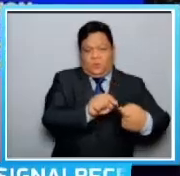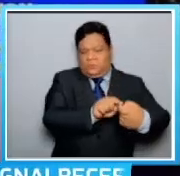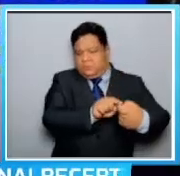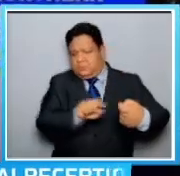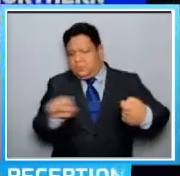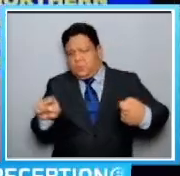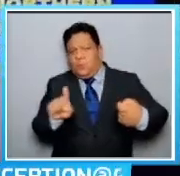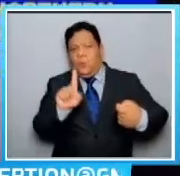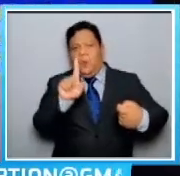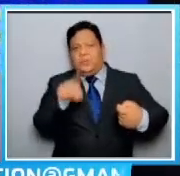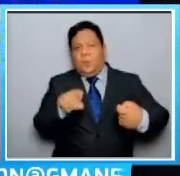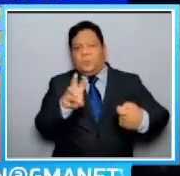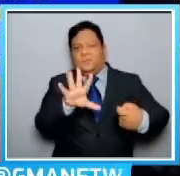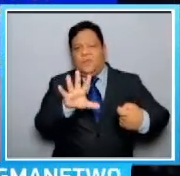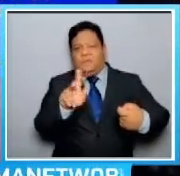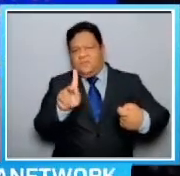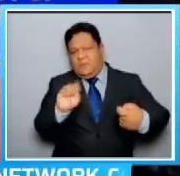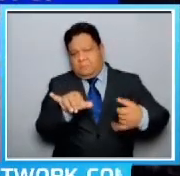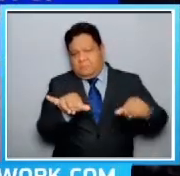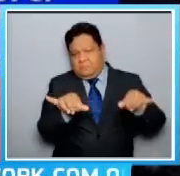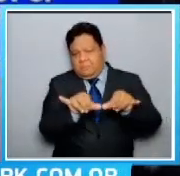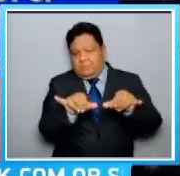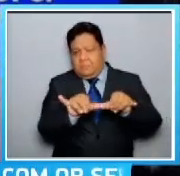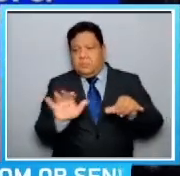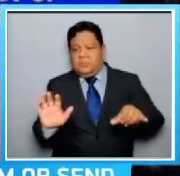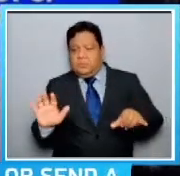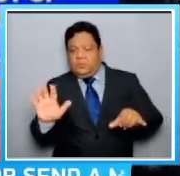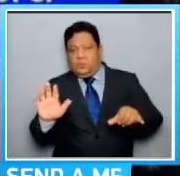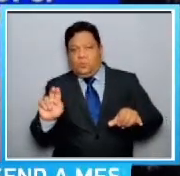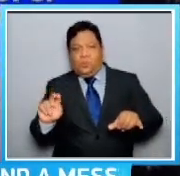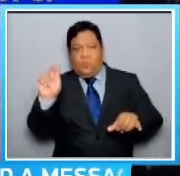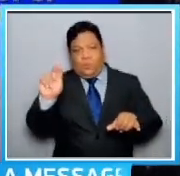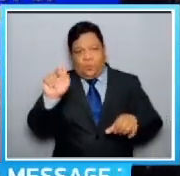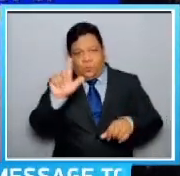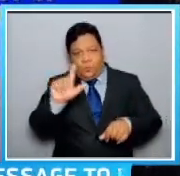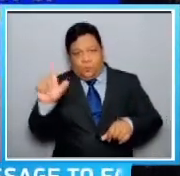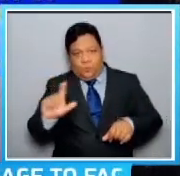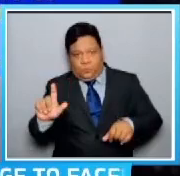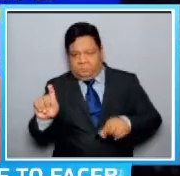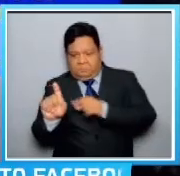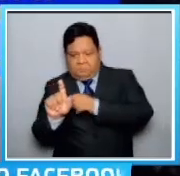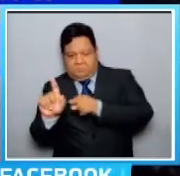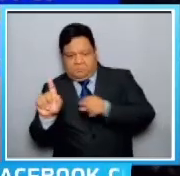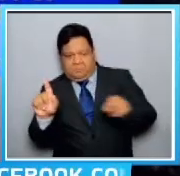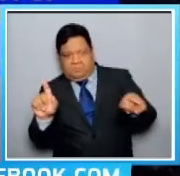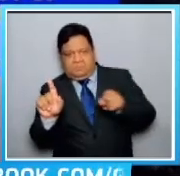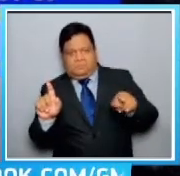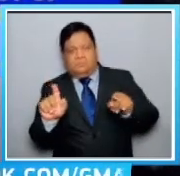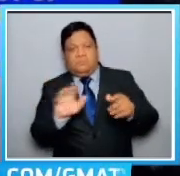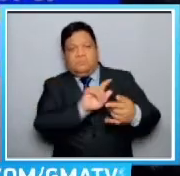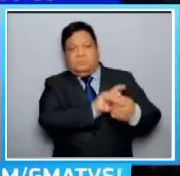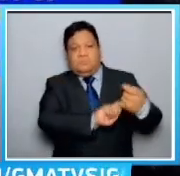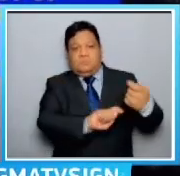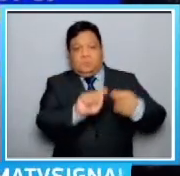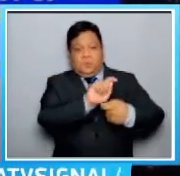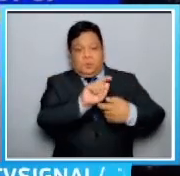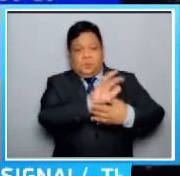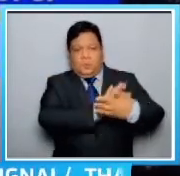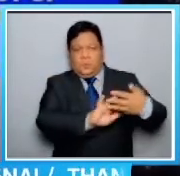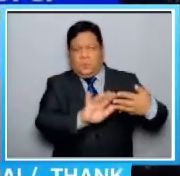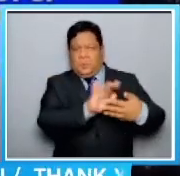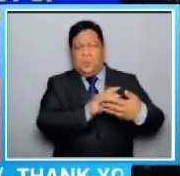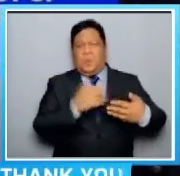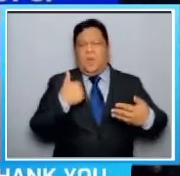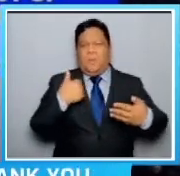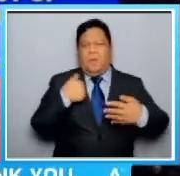silangan niya ng extreme northern Luzon. So nakikita natin, itong kaulapan na dala ng Gardo ay masyado pang malayo sa ating bansa